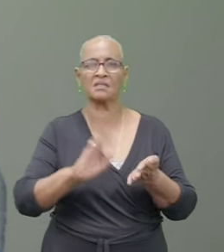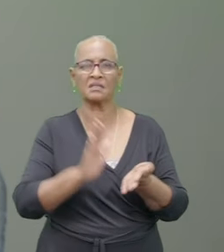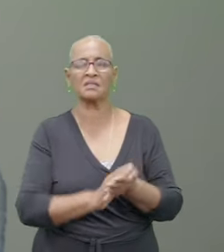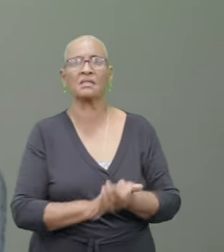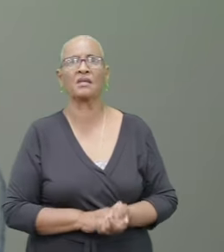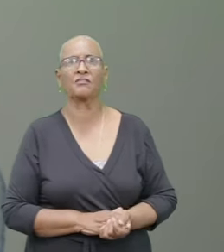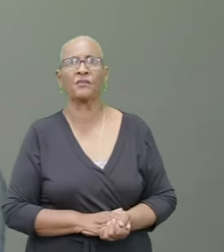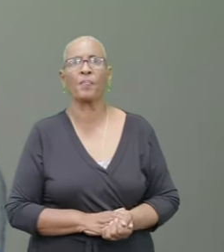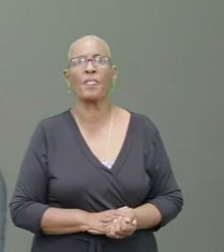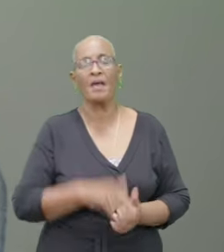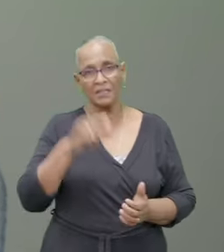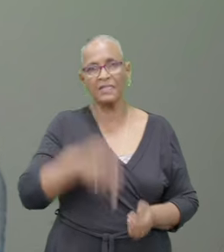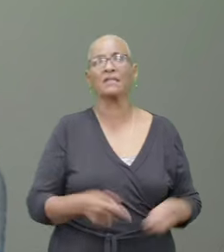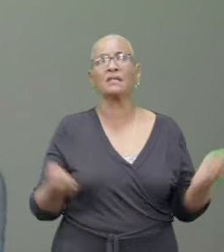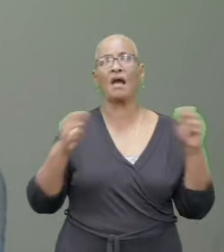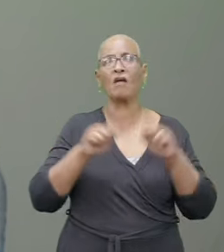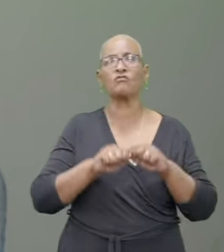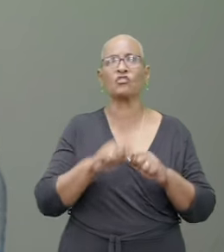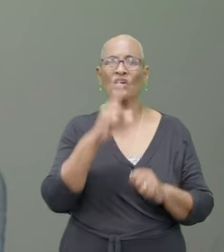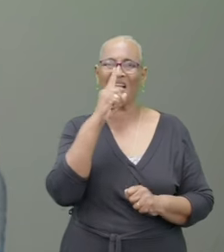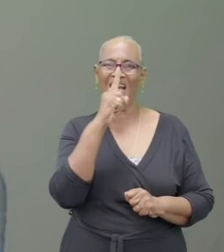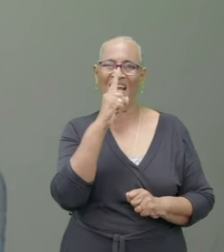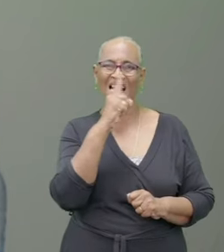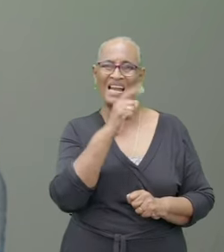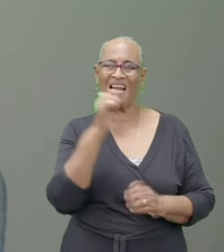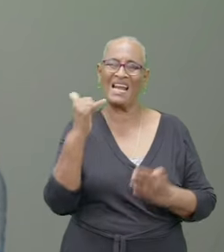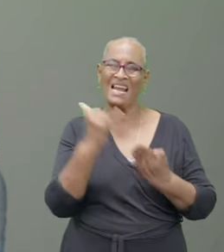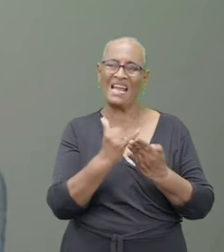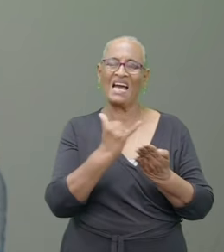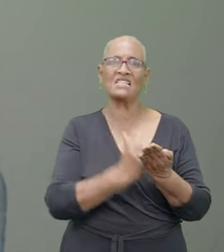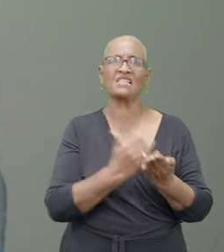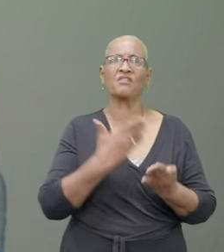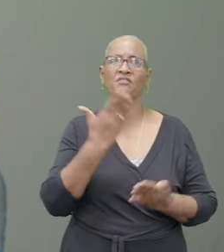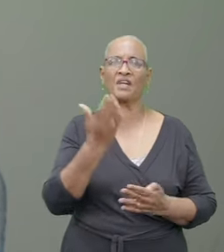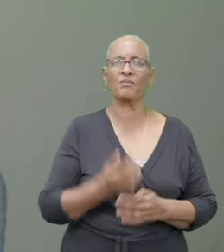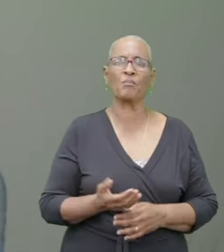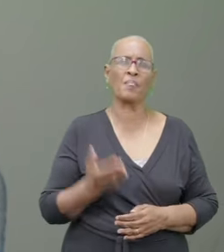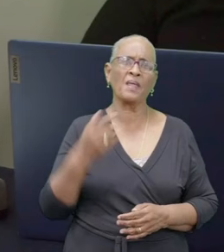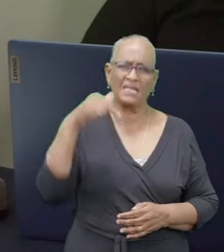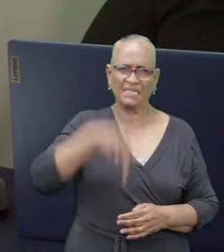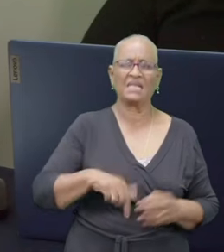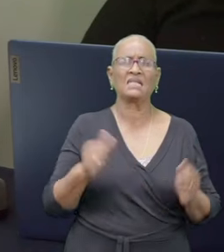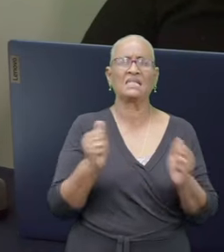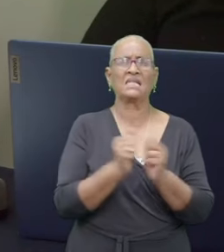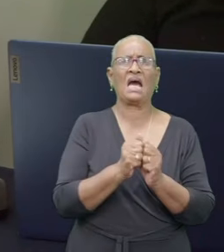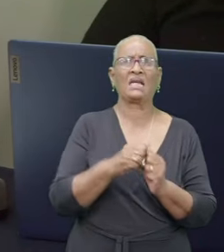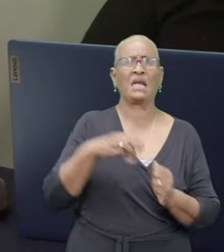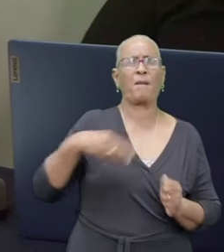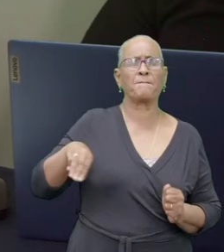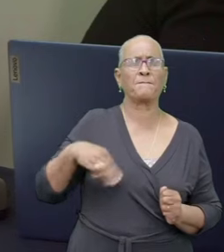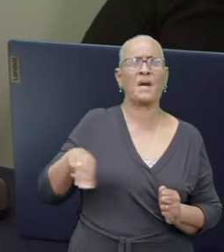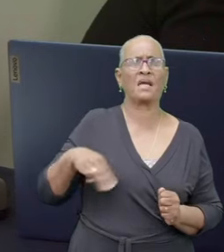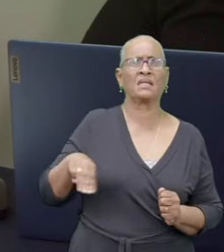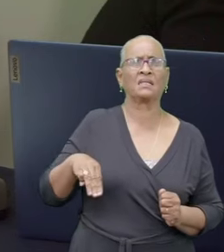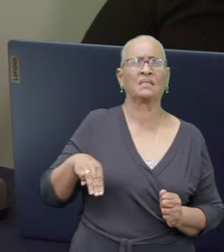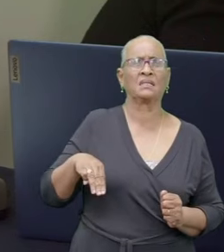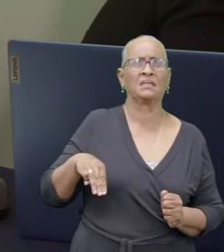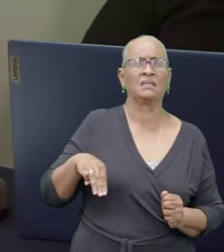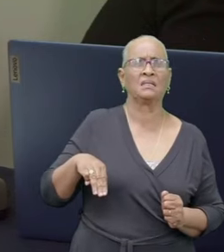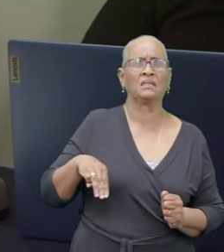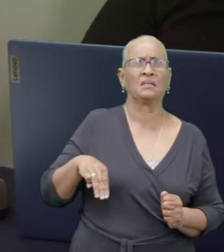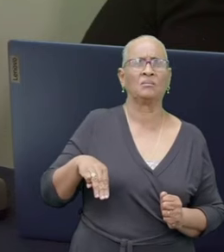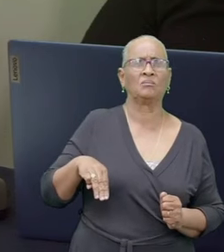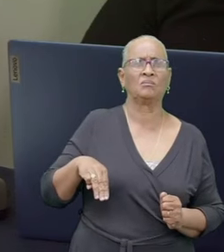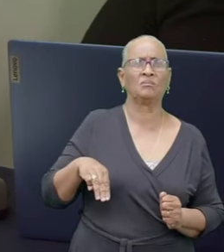we deze persconferentie wel beëindigen. In maart van dit jaar Trouwens, u zei net, we zeggen u, want u bent namelijk